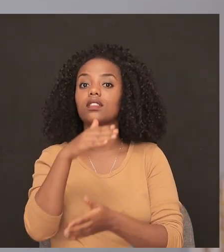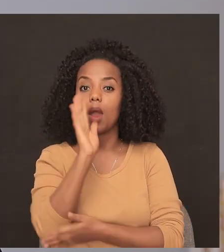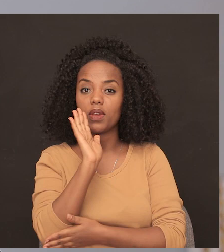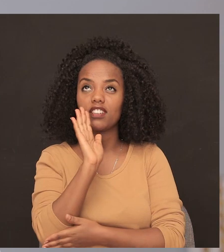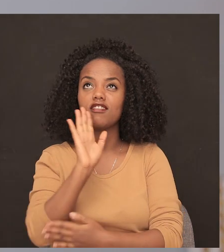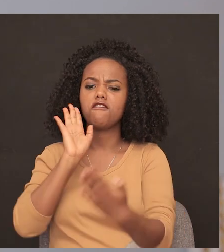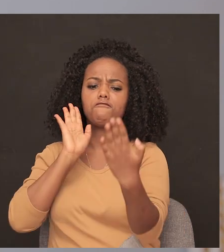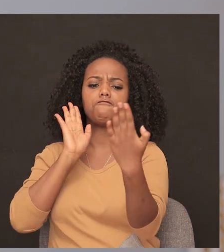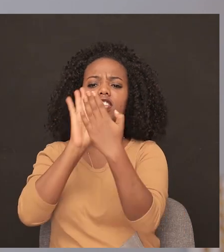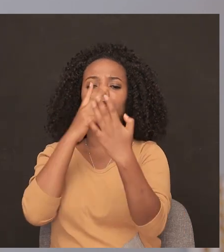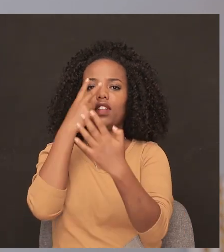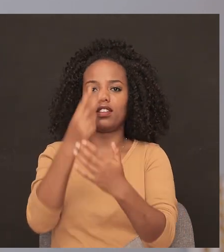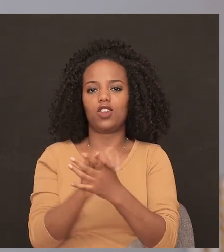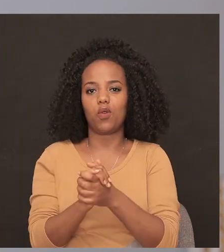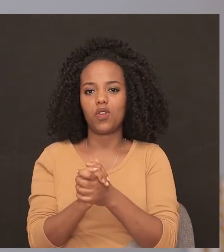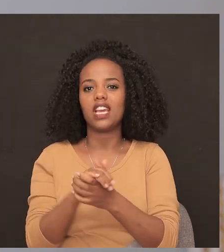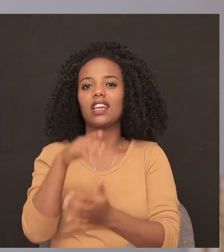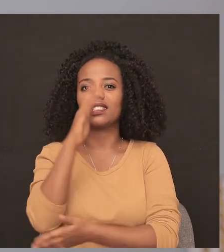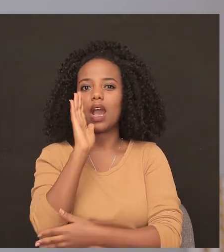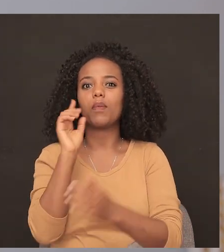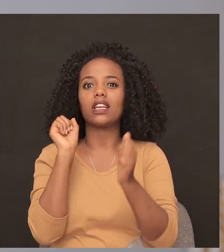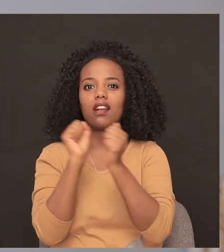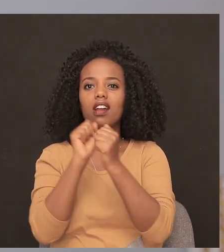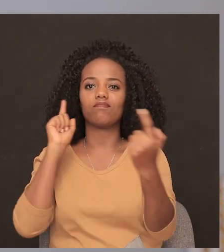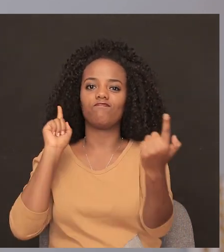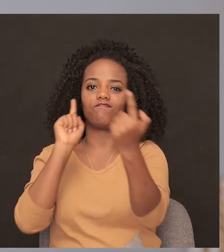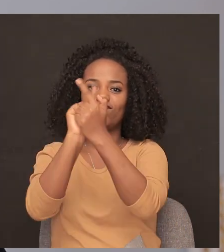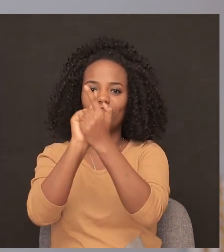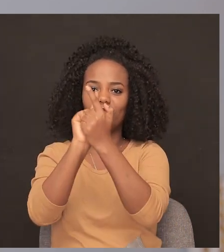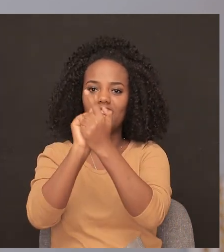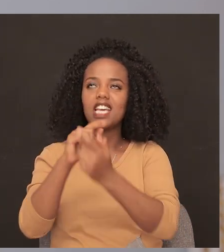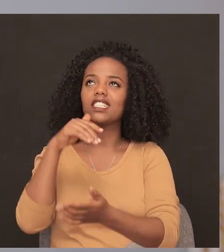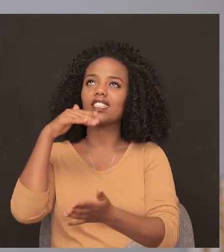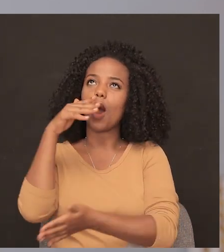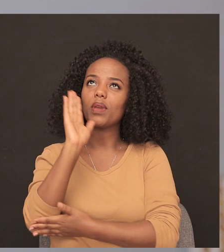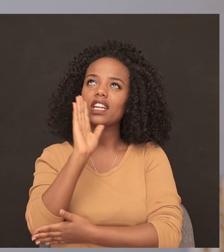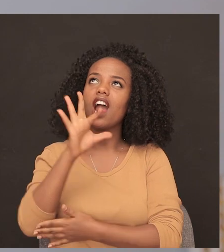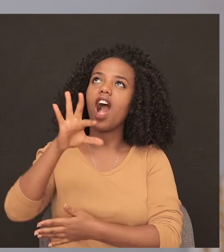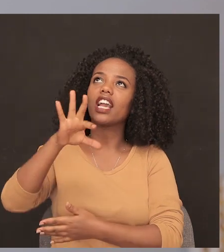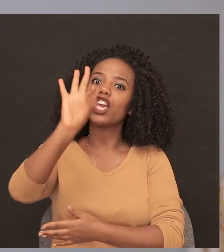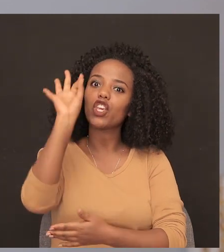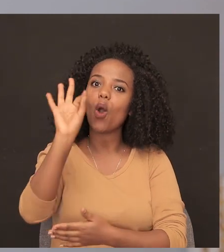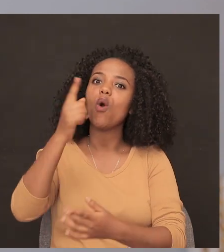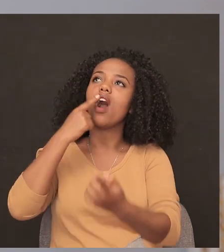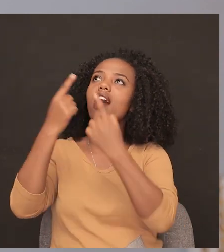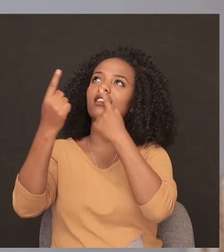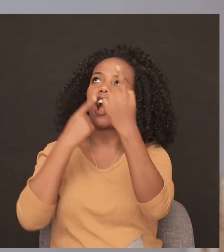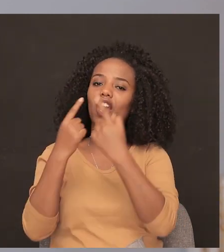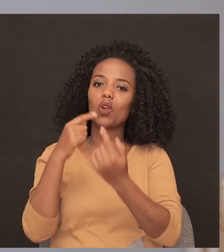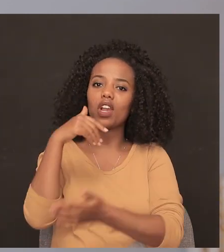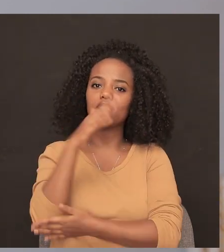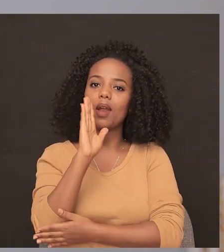እግዚአብሔርን ፊት ለፊት አየው። ከእግዚአብሔር ጋር ተገናኘ። እግዚአብሔርን አገኘው፣ አናገረው፣